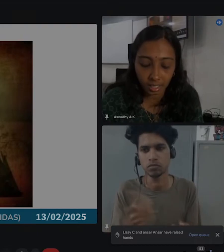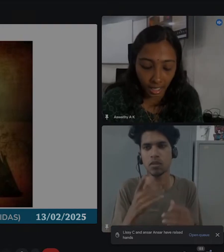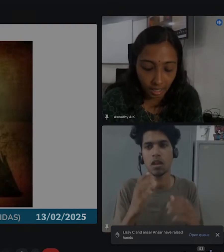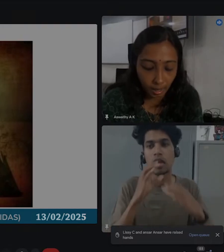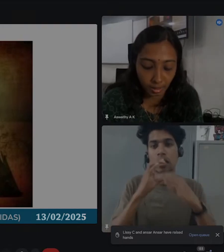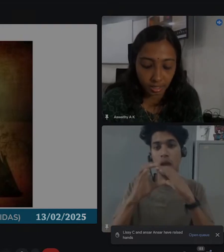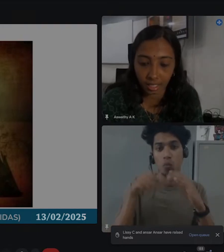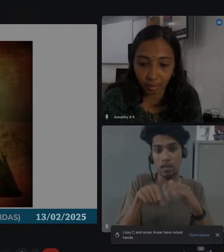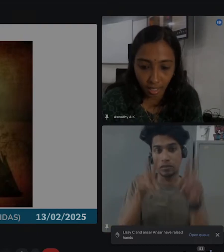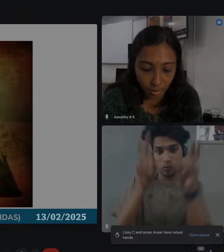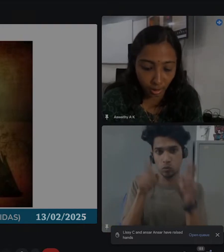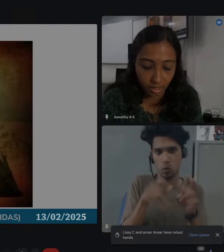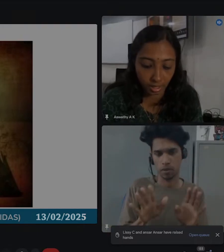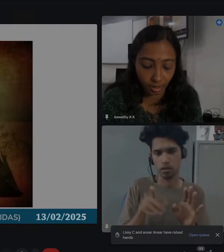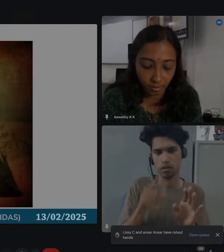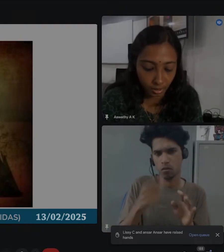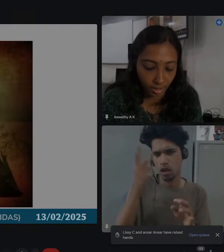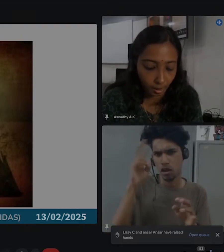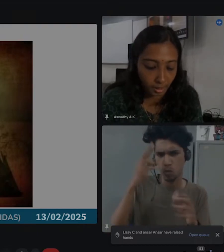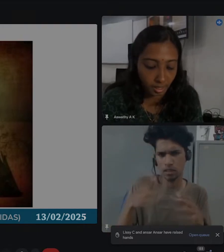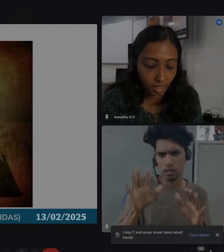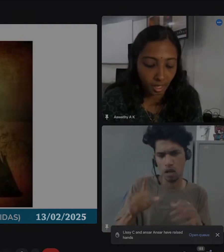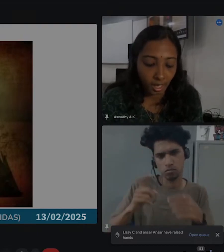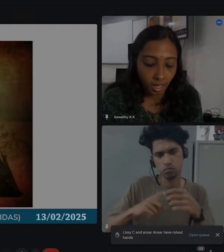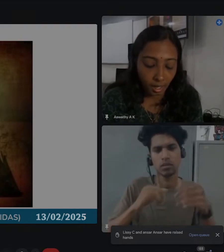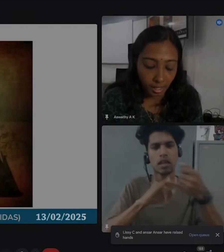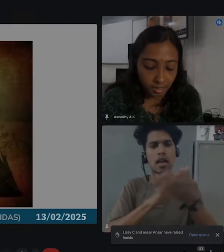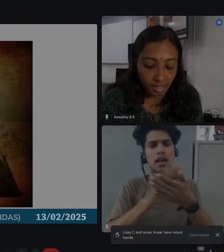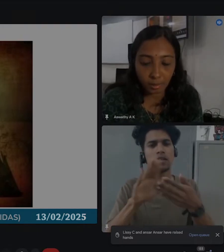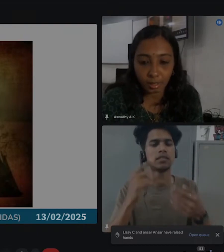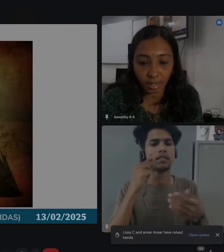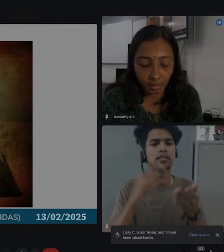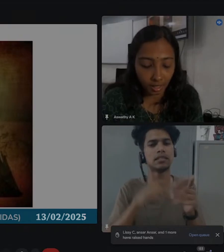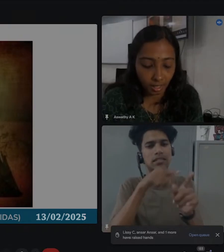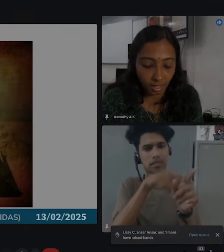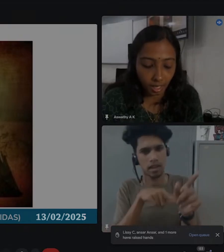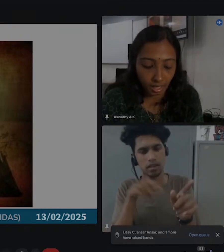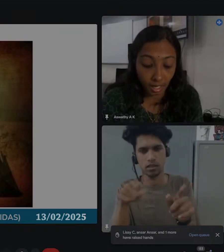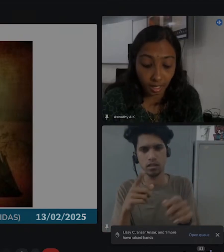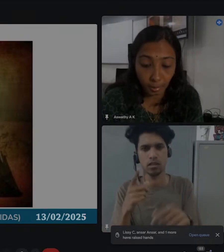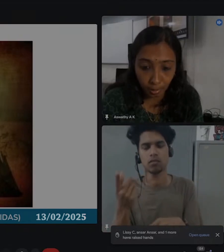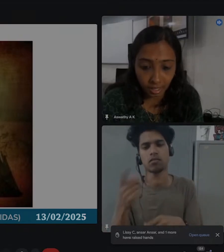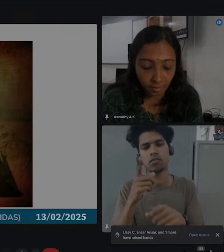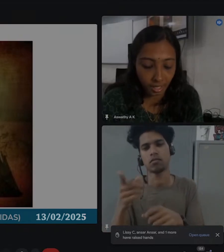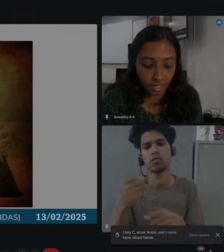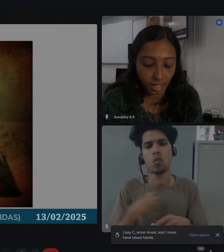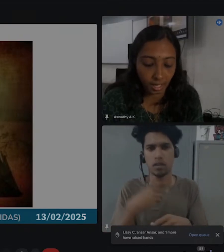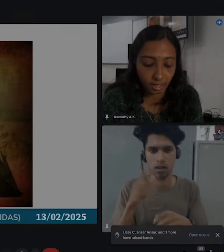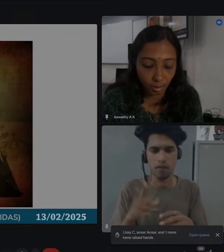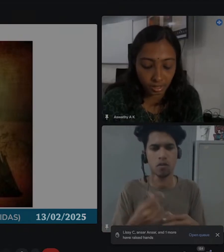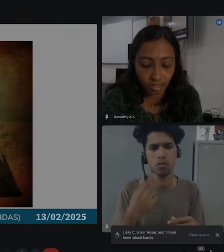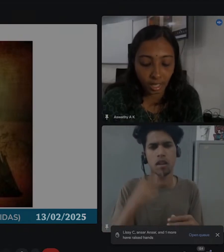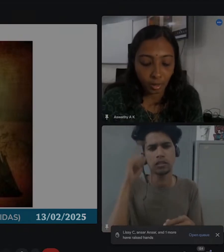മിസ് ഷൈനി മാഡം ജോയിൻ ചെയ്തിട്ടുണ്ട്, ഫിസിയോതെറപ്പിസ്റ്റ്. മനഃശാസ്ത്രപരമായ കാര്യങ്ങൾ അല്ലെങ്കിൽ പെരുമാറ്റ